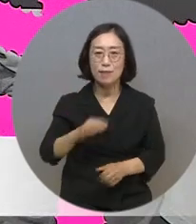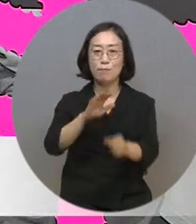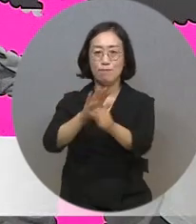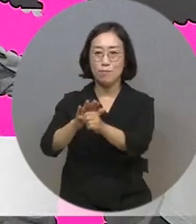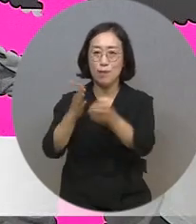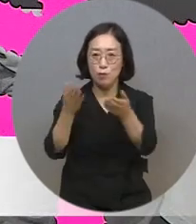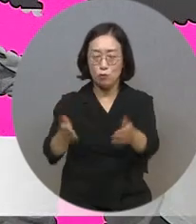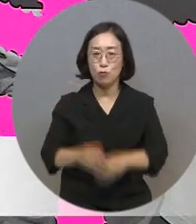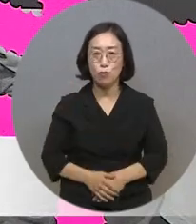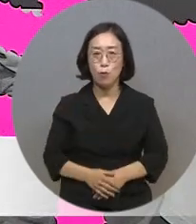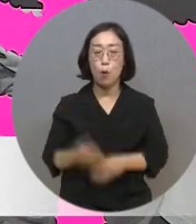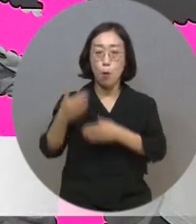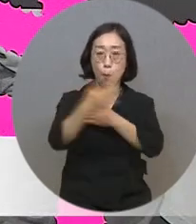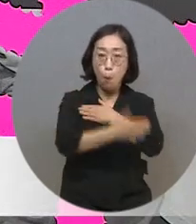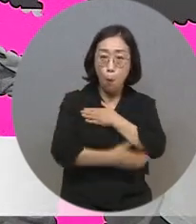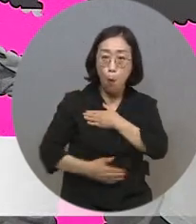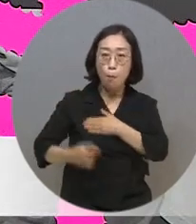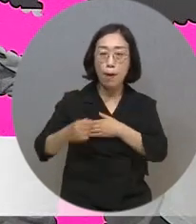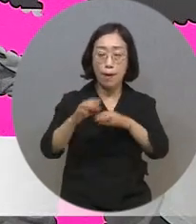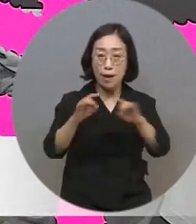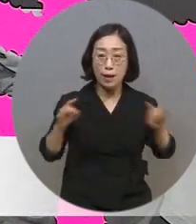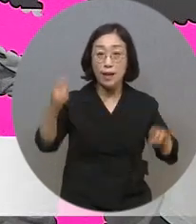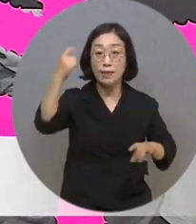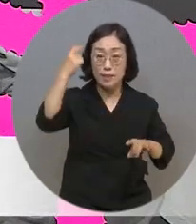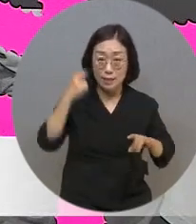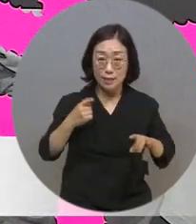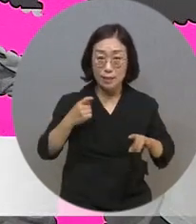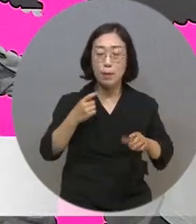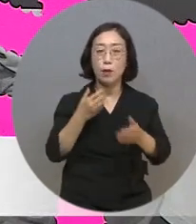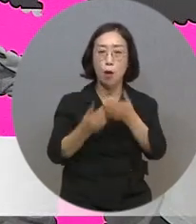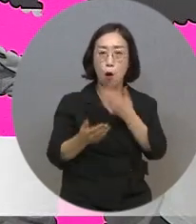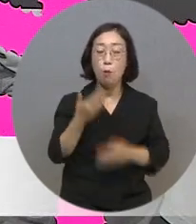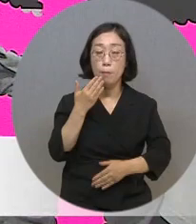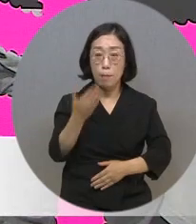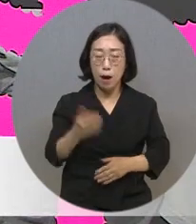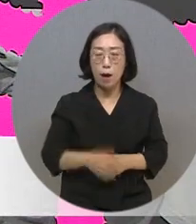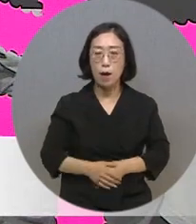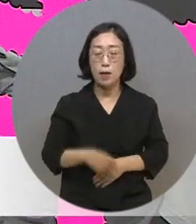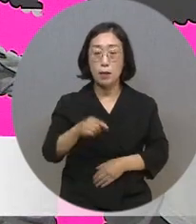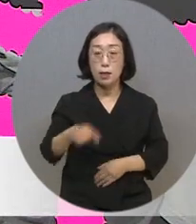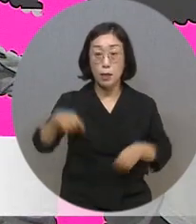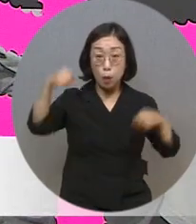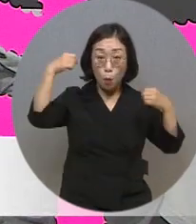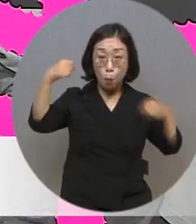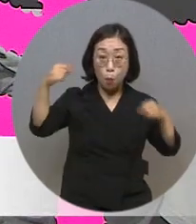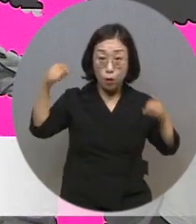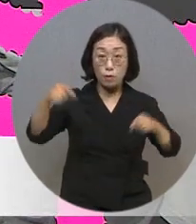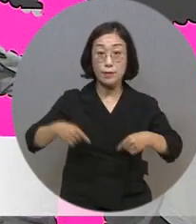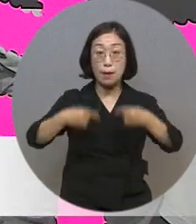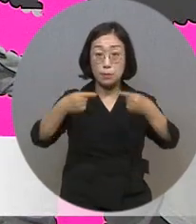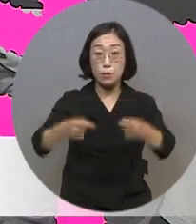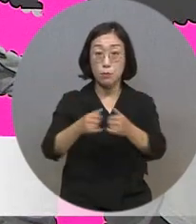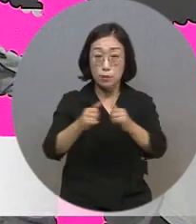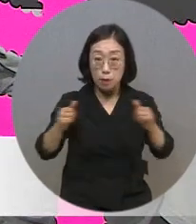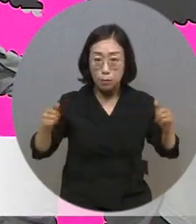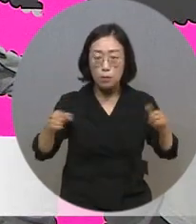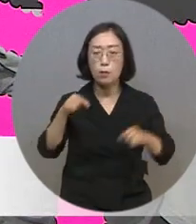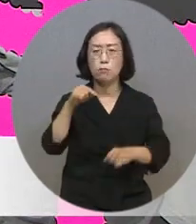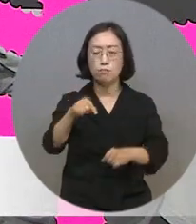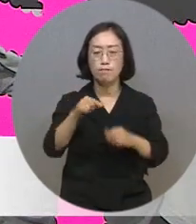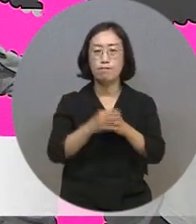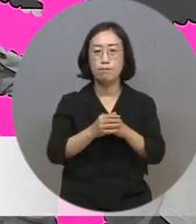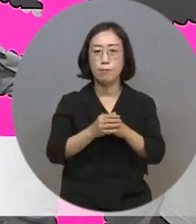다양한 몸의 감각을 통해서 공연을 경험할 수 있는데 이 공연을 오시는 분들은 좀 그런 거에